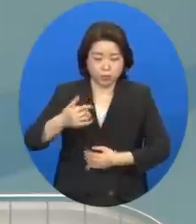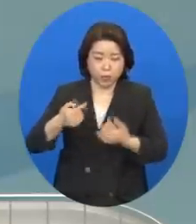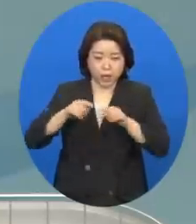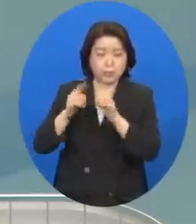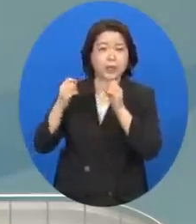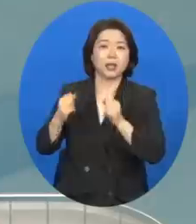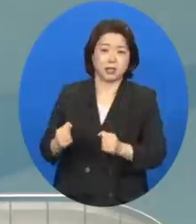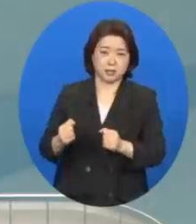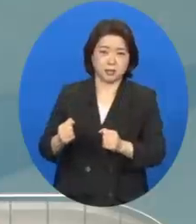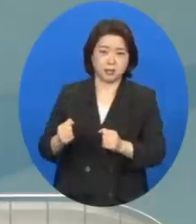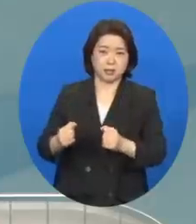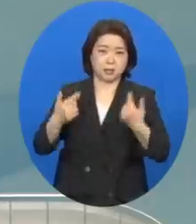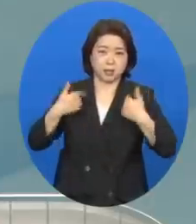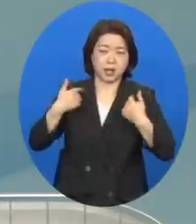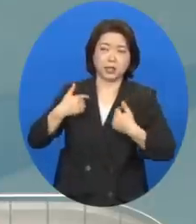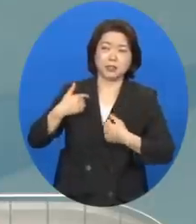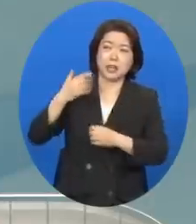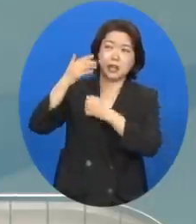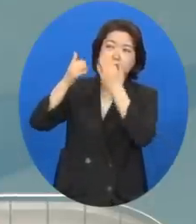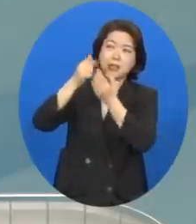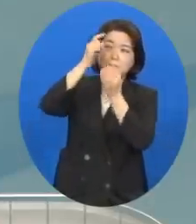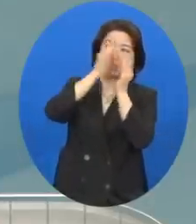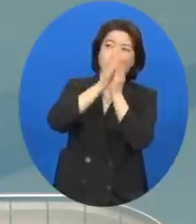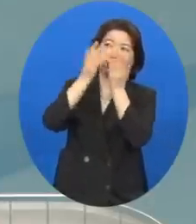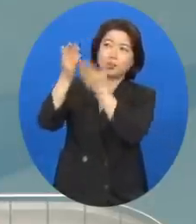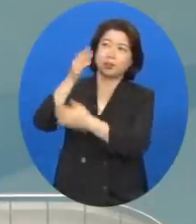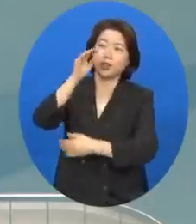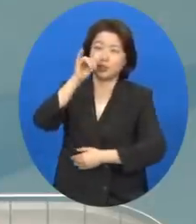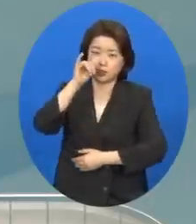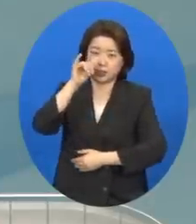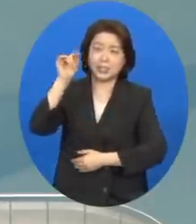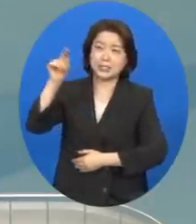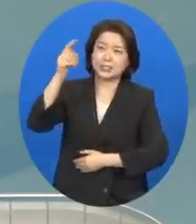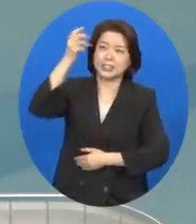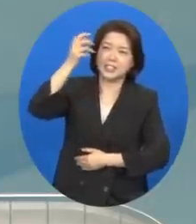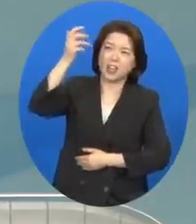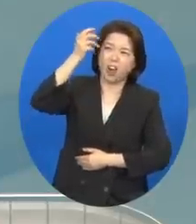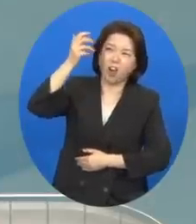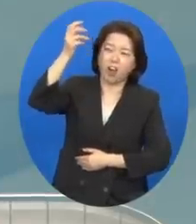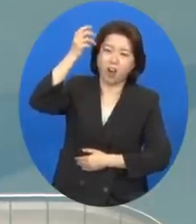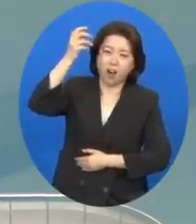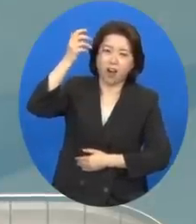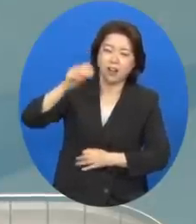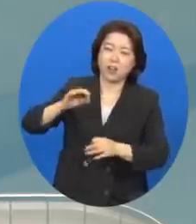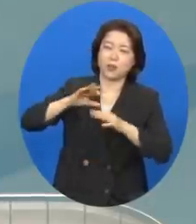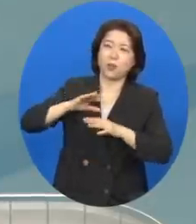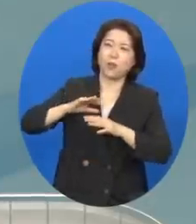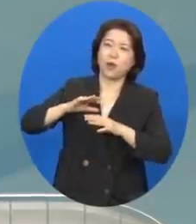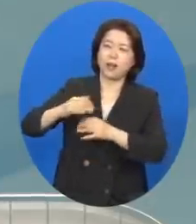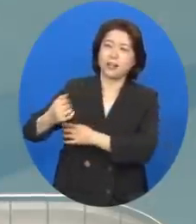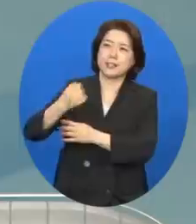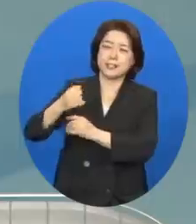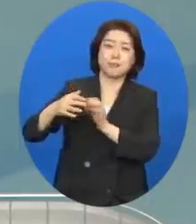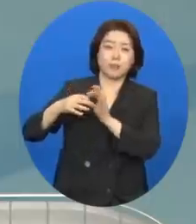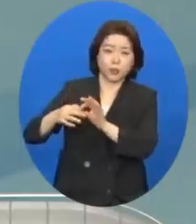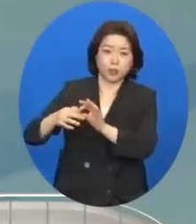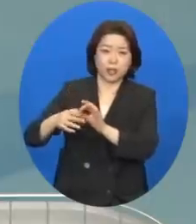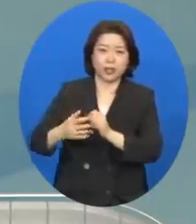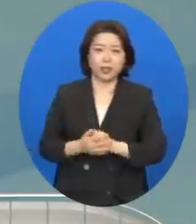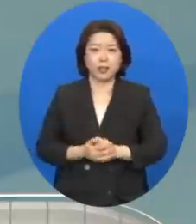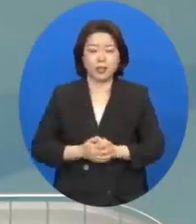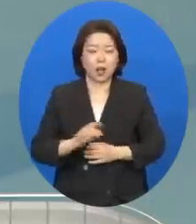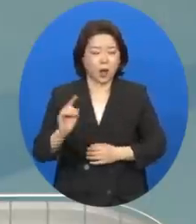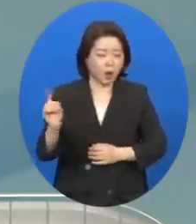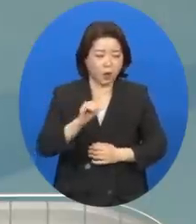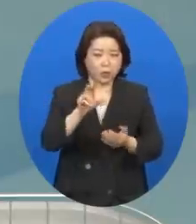계시니까 늘 하나님께 기도할 수 있는 그 영적인 놀라운 힘을 통하여 어떤